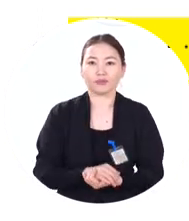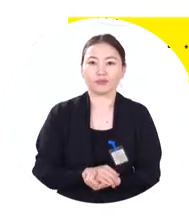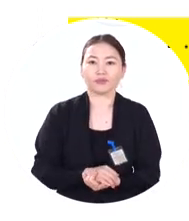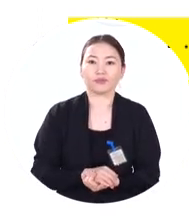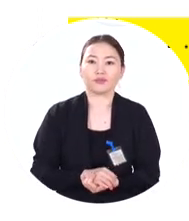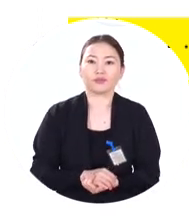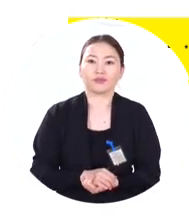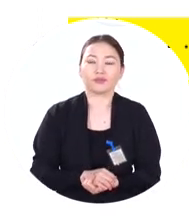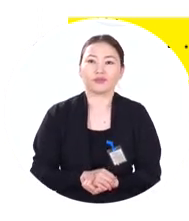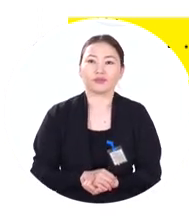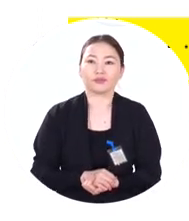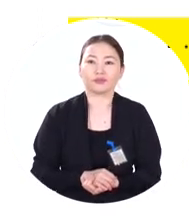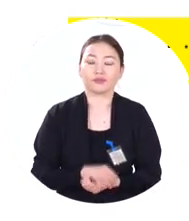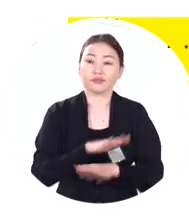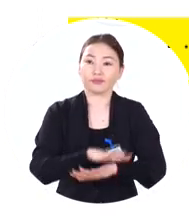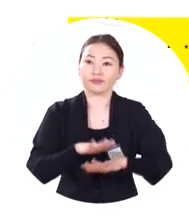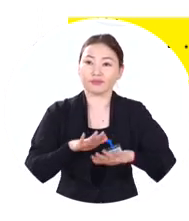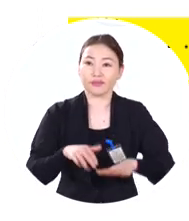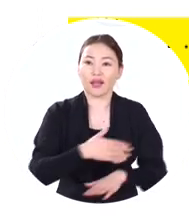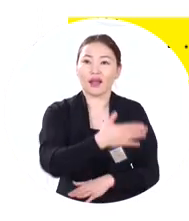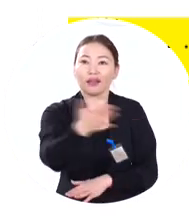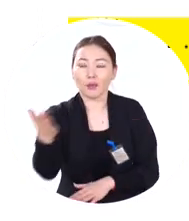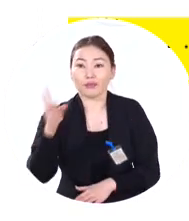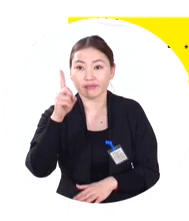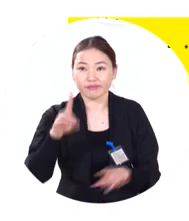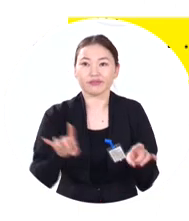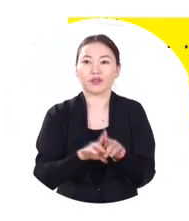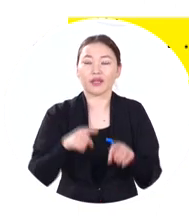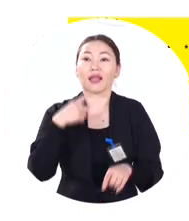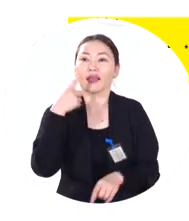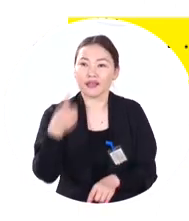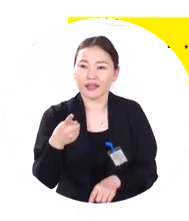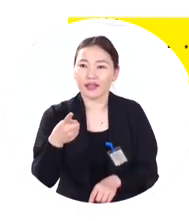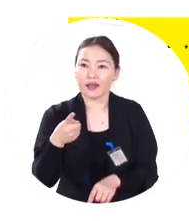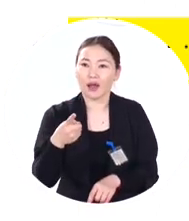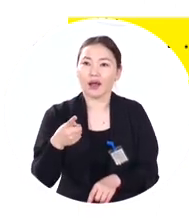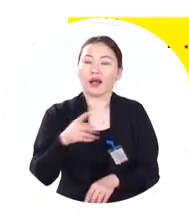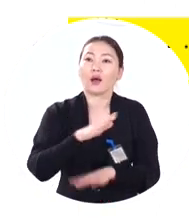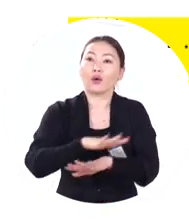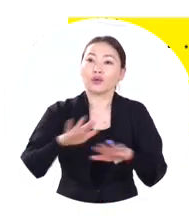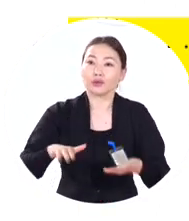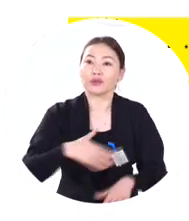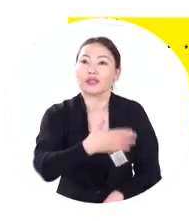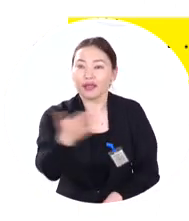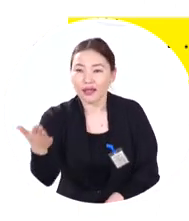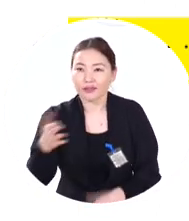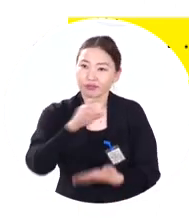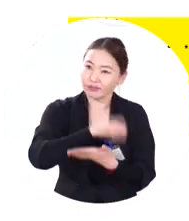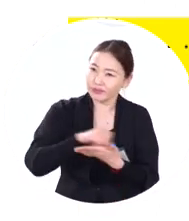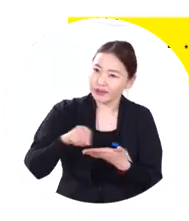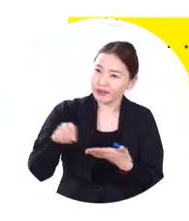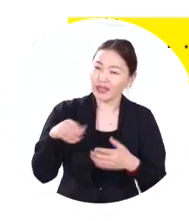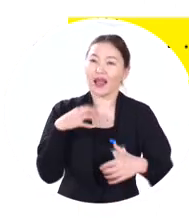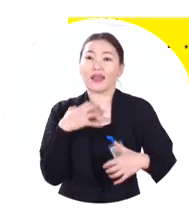Тэгэхээр хүүхдүүдээ бас нэг зүйлийг багшин хэлэхэд бид бүхэн хичээлийг бичих гэж ярахаас өмнө толгойдоо маш сайн ойлгоод